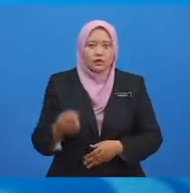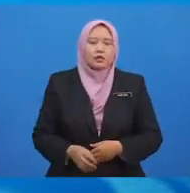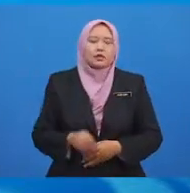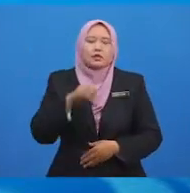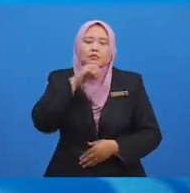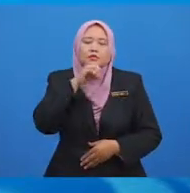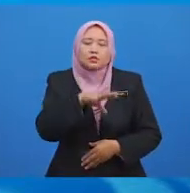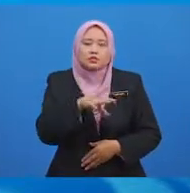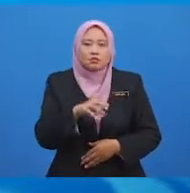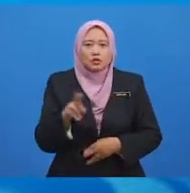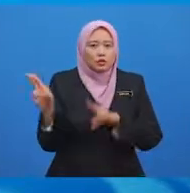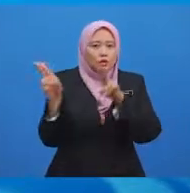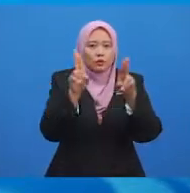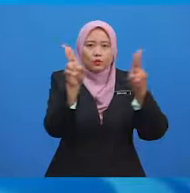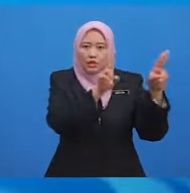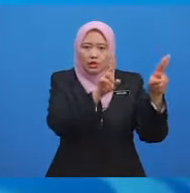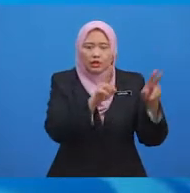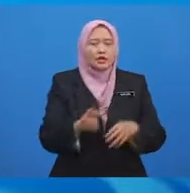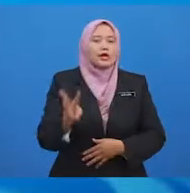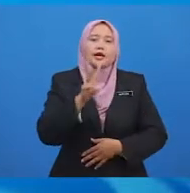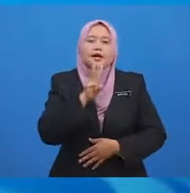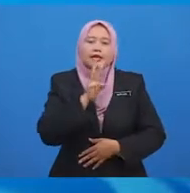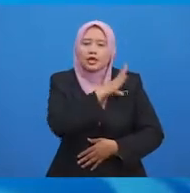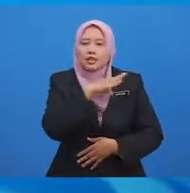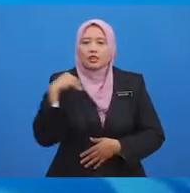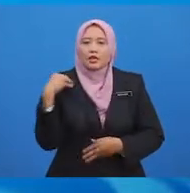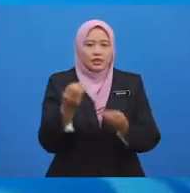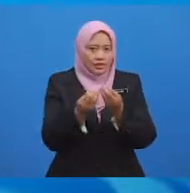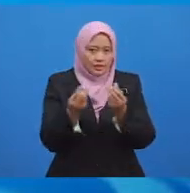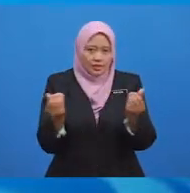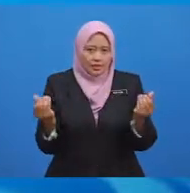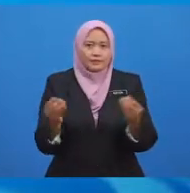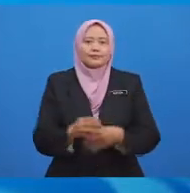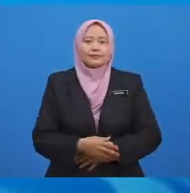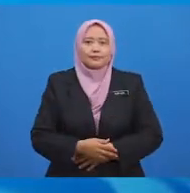udara, air dan tanah.